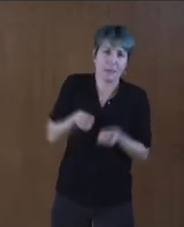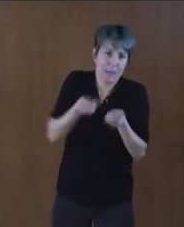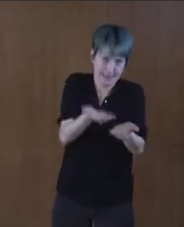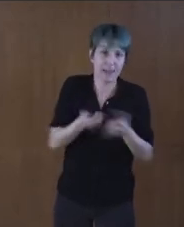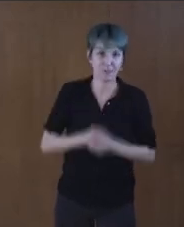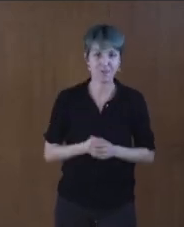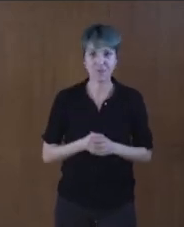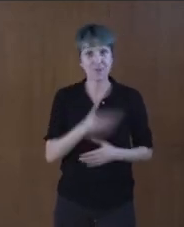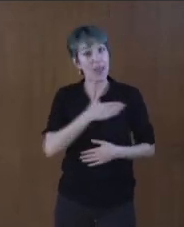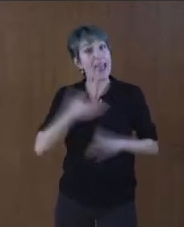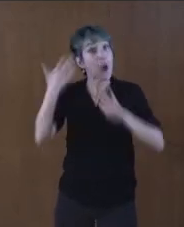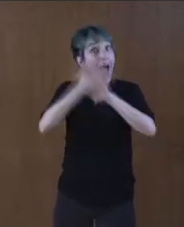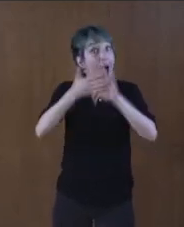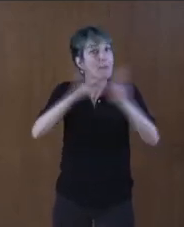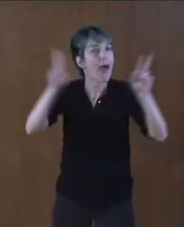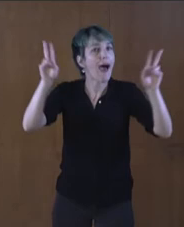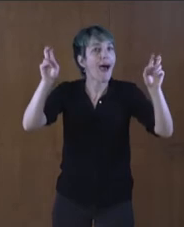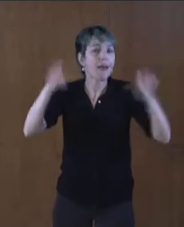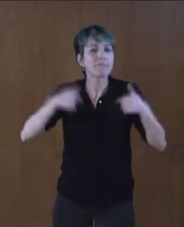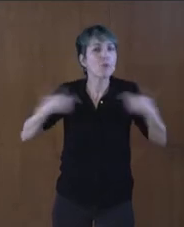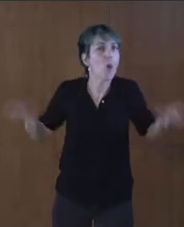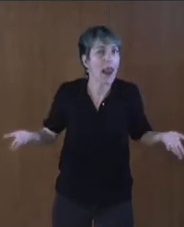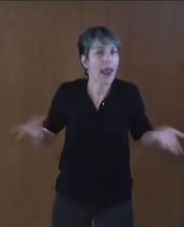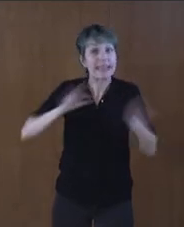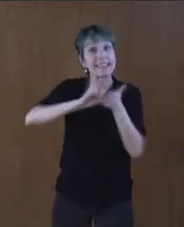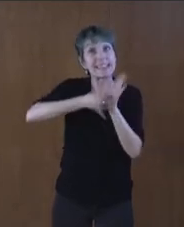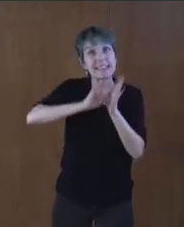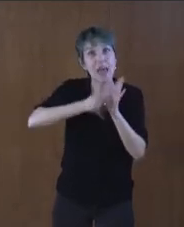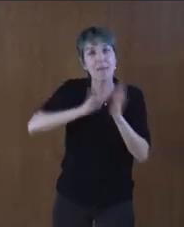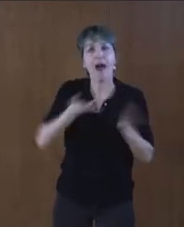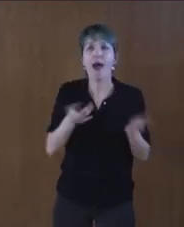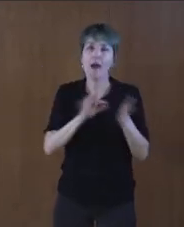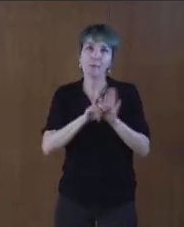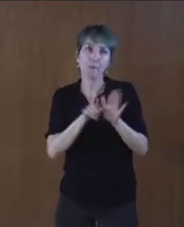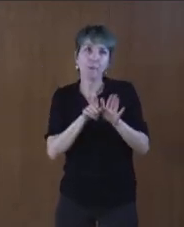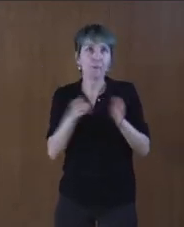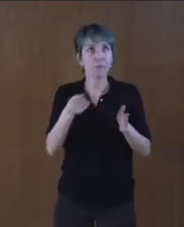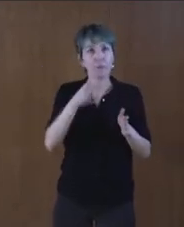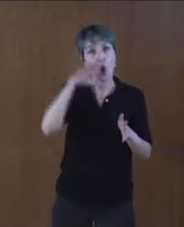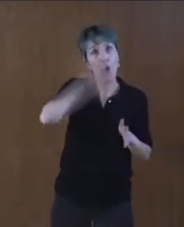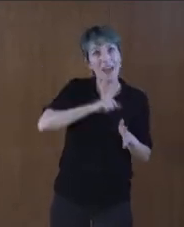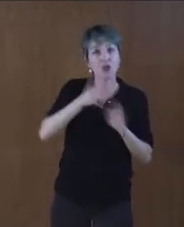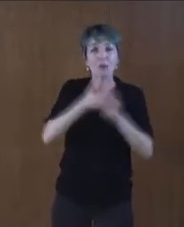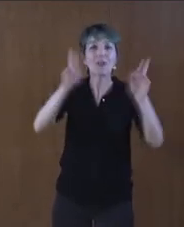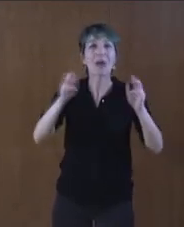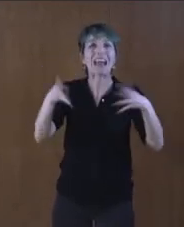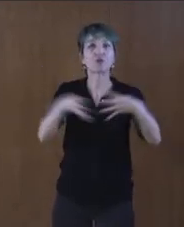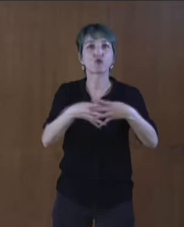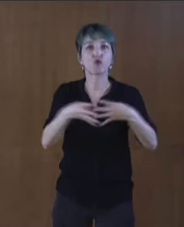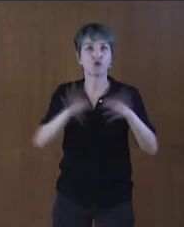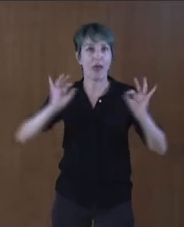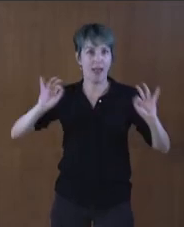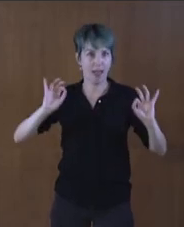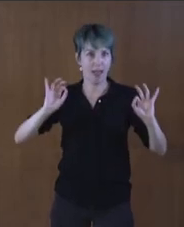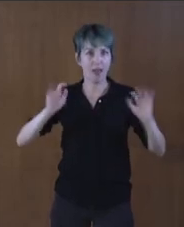Vull subratllar que em refereixo al sistema, als governs, a elements estructurals.